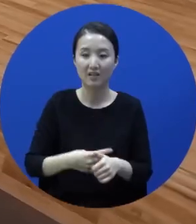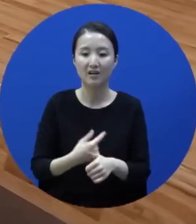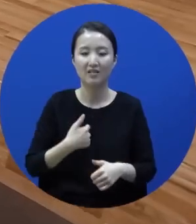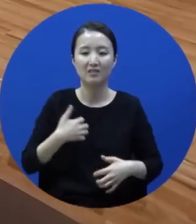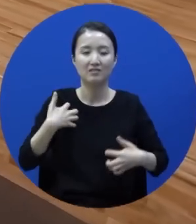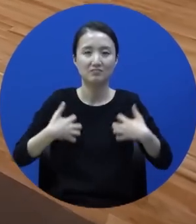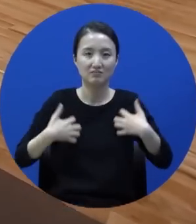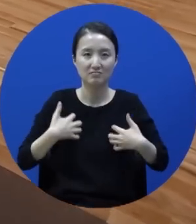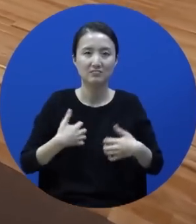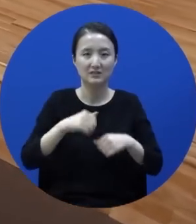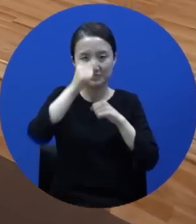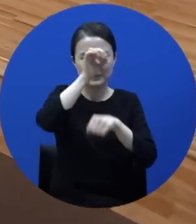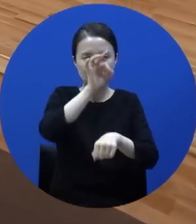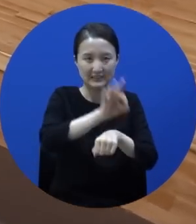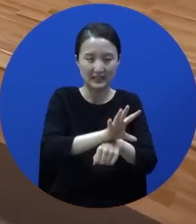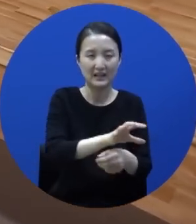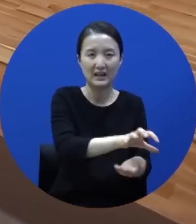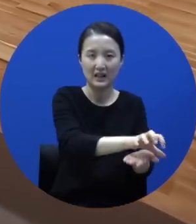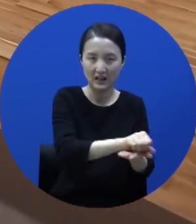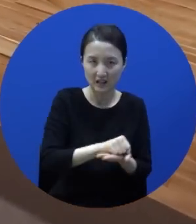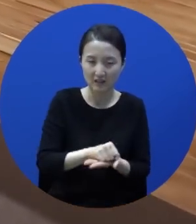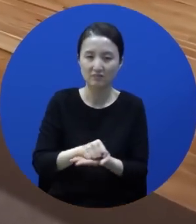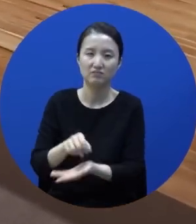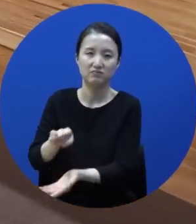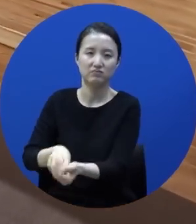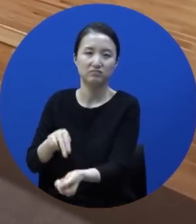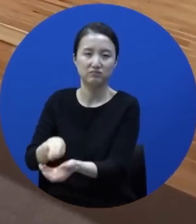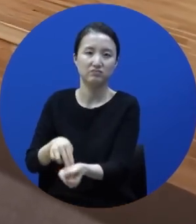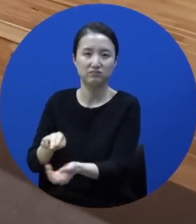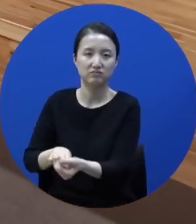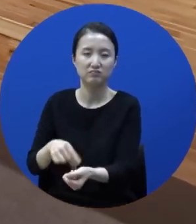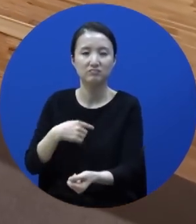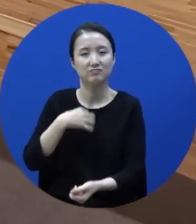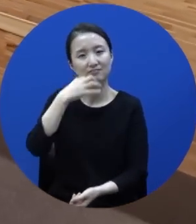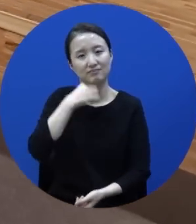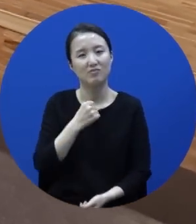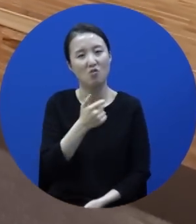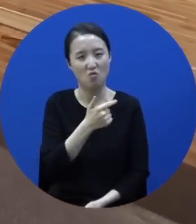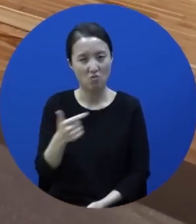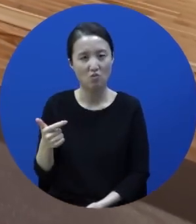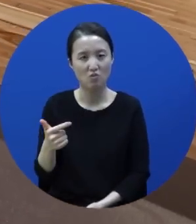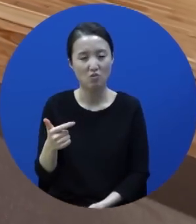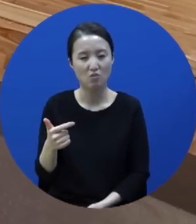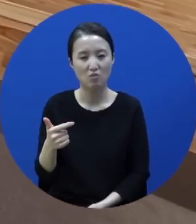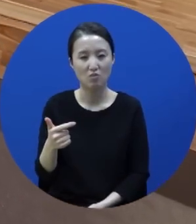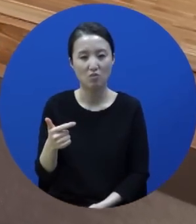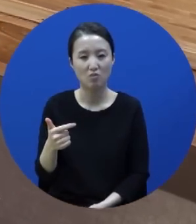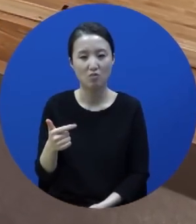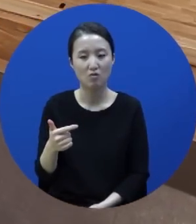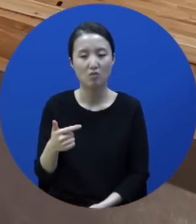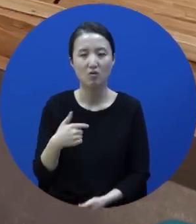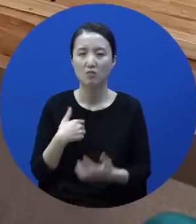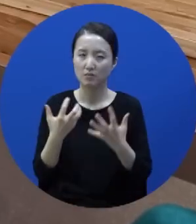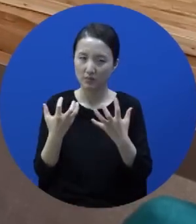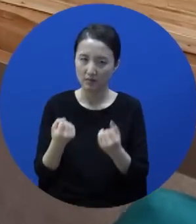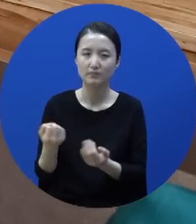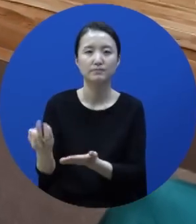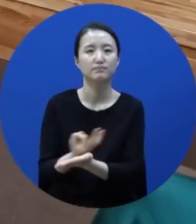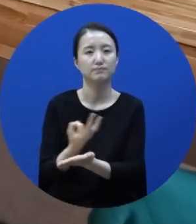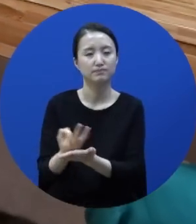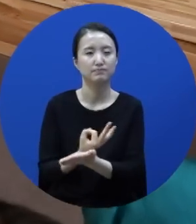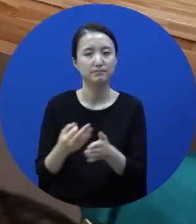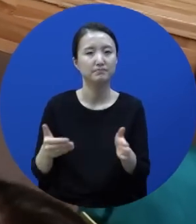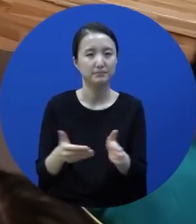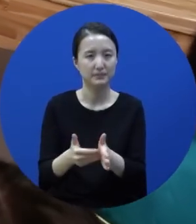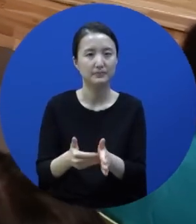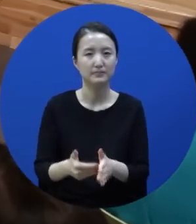너무나 감사하게도 되게 저렴한 가격으로 신발을 공급받을 수 있었고 그래서 마진율도 되게 컸었습니다. 그래서 그 당시에 정말 큰 돈을 벌